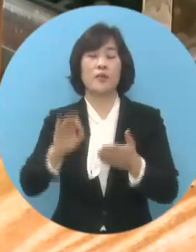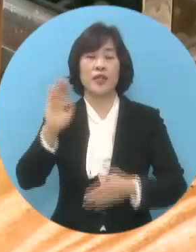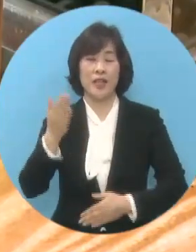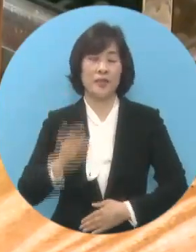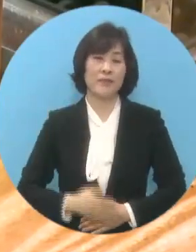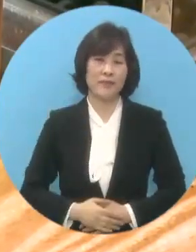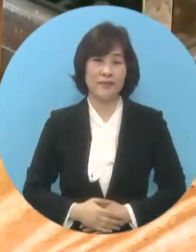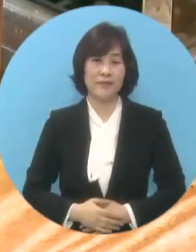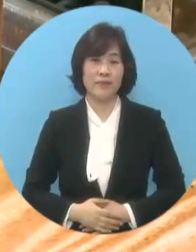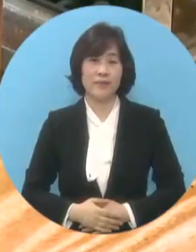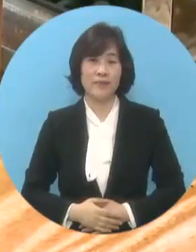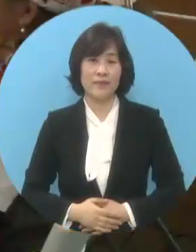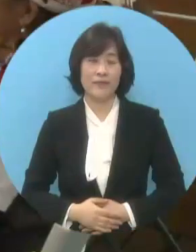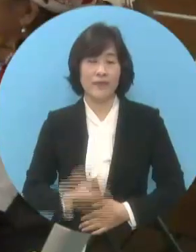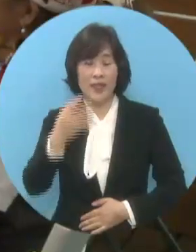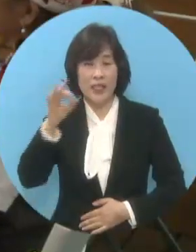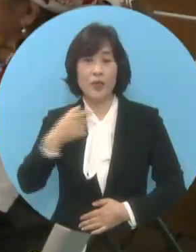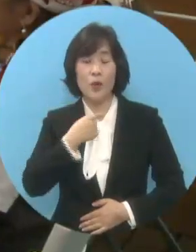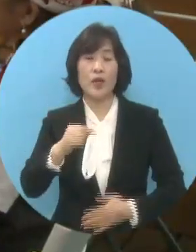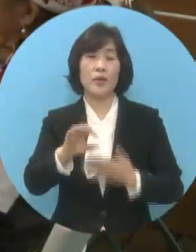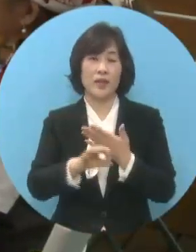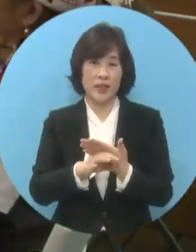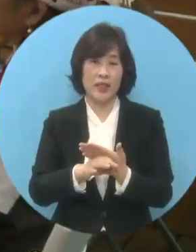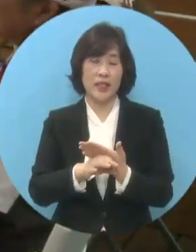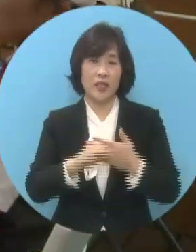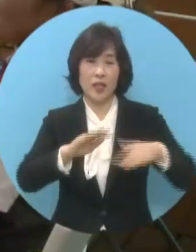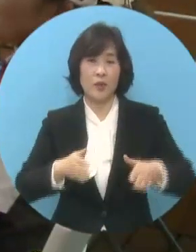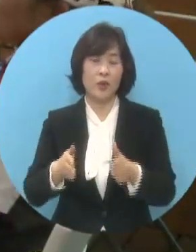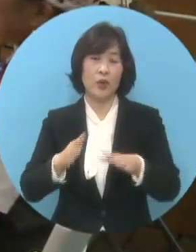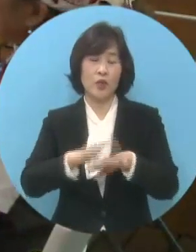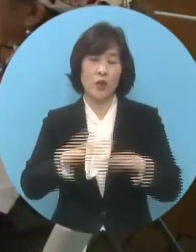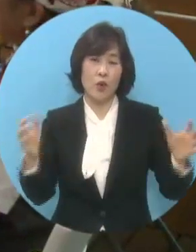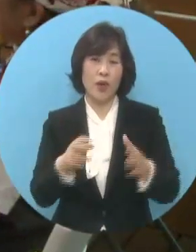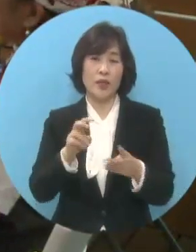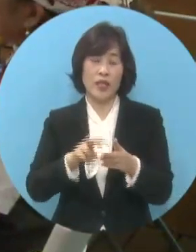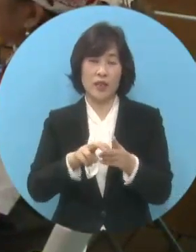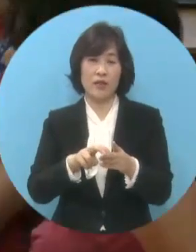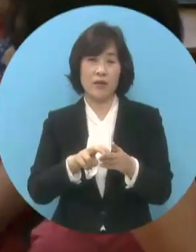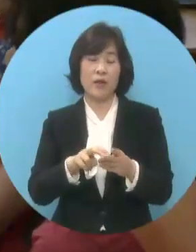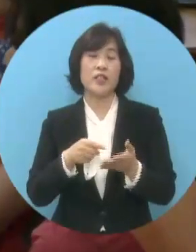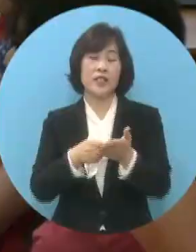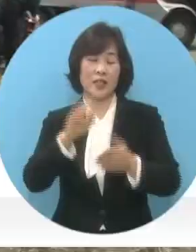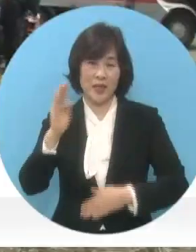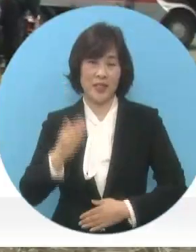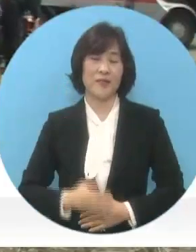경영체입니다. 인증을 희망하는 경영체는 전남 농촌 융복합산업지원센터로 신청하면 됩니다.